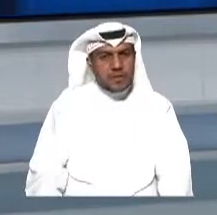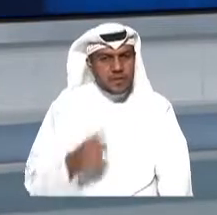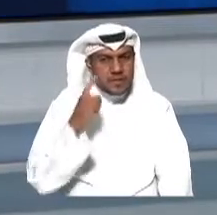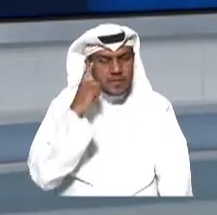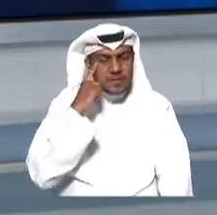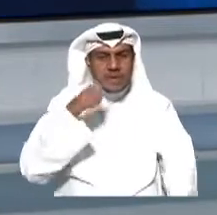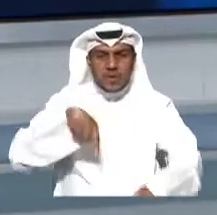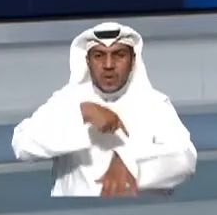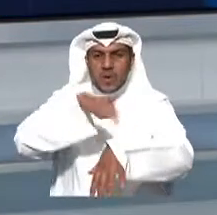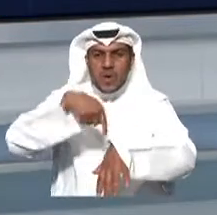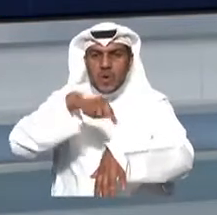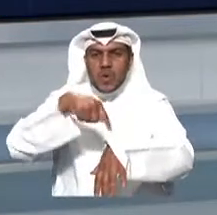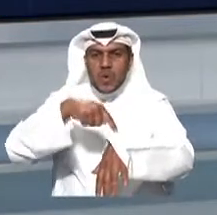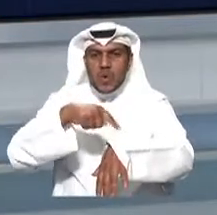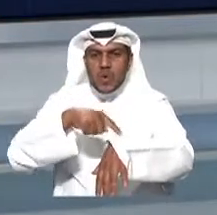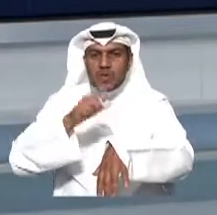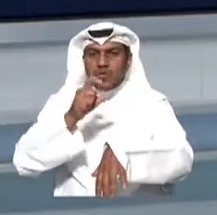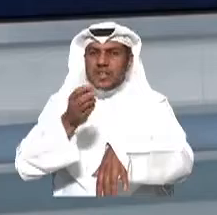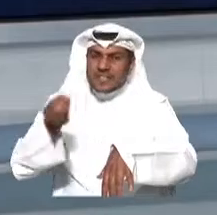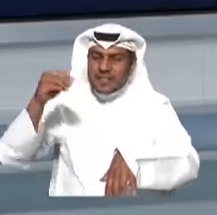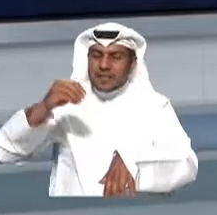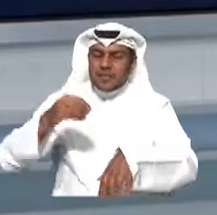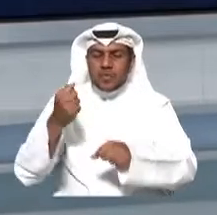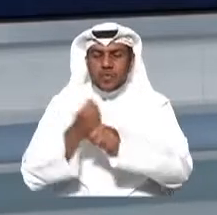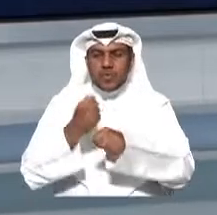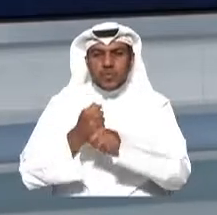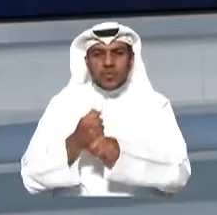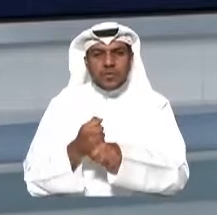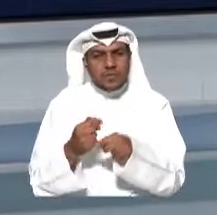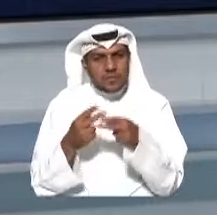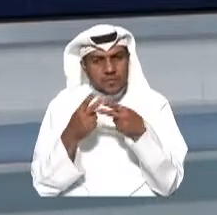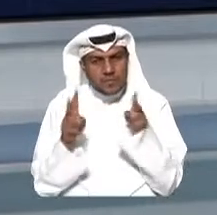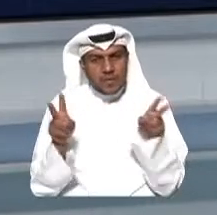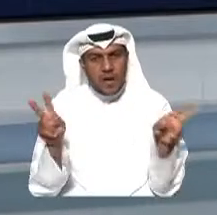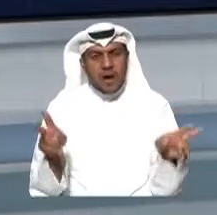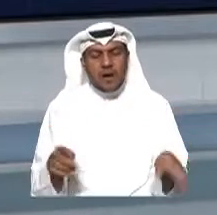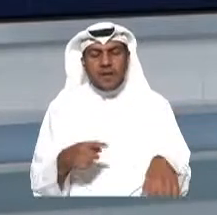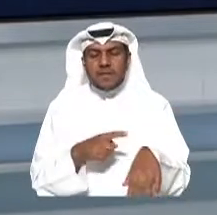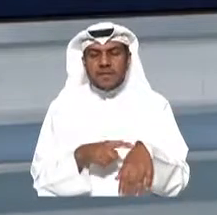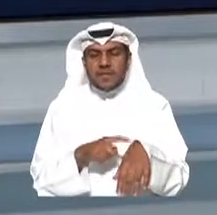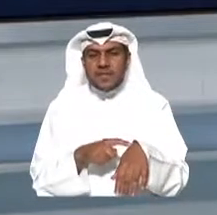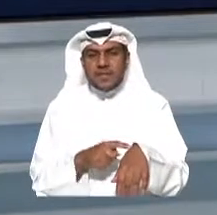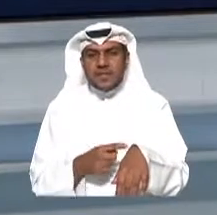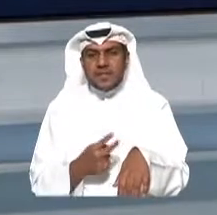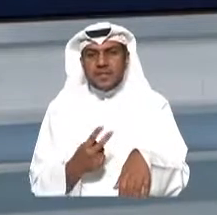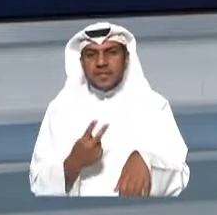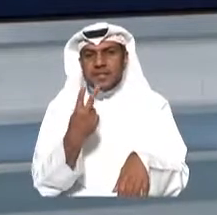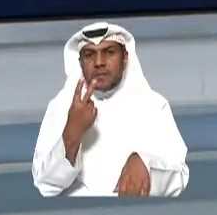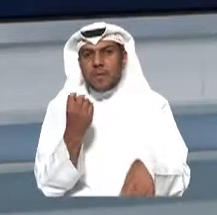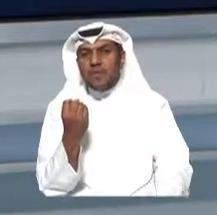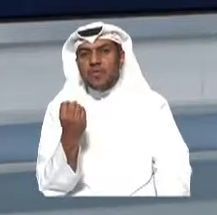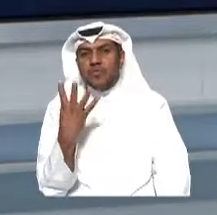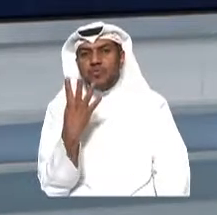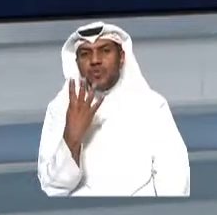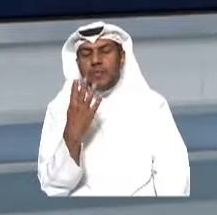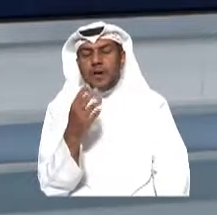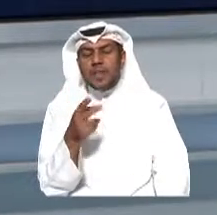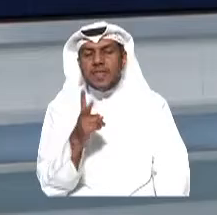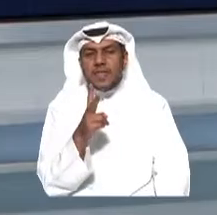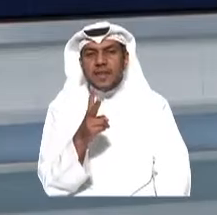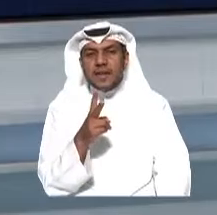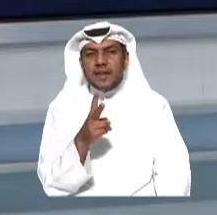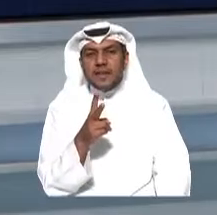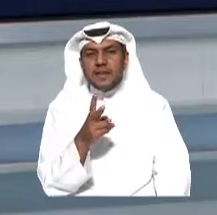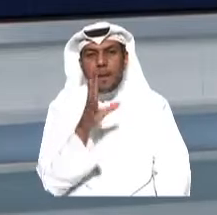ساعات العمل خلال فترة شهر رمضان والحظر الجزئي، والتي ستبدأ من 7 صباحا وحتى 12